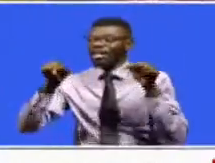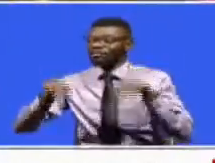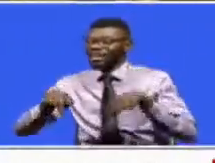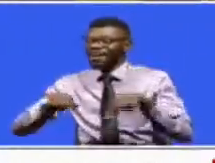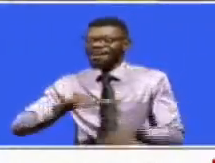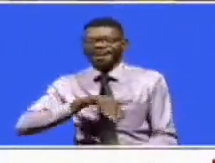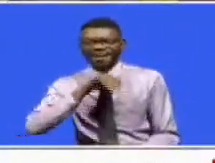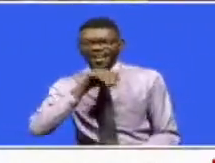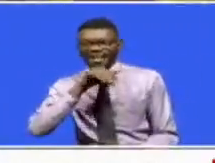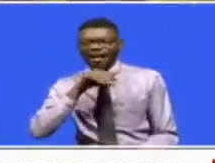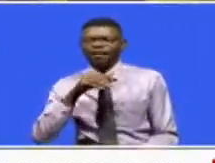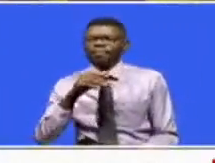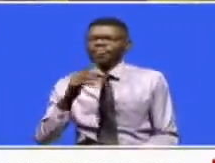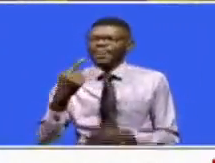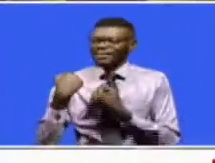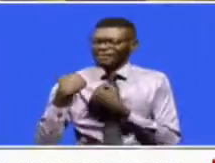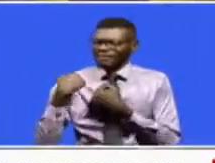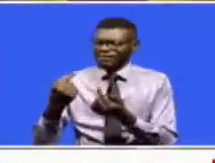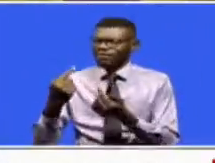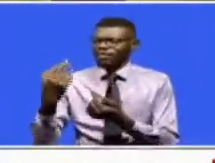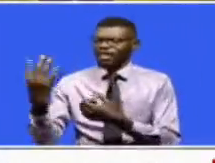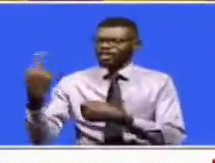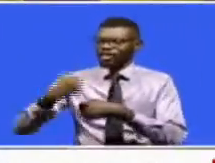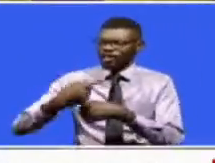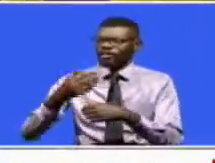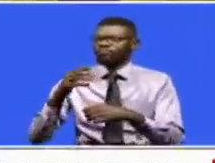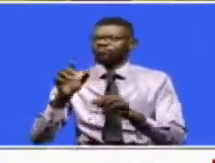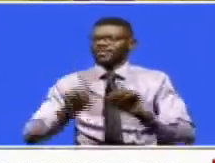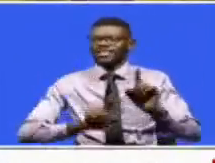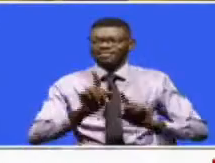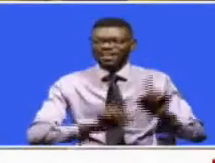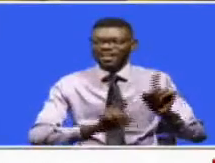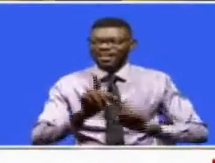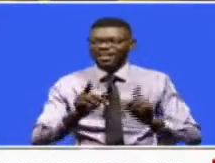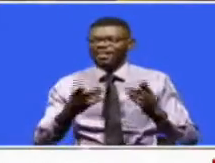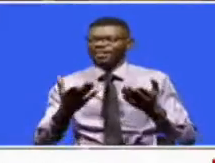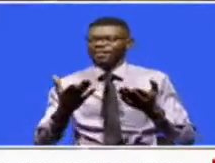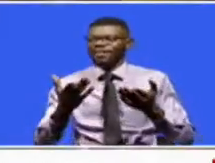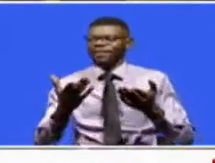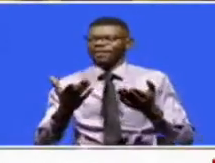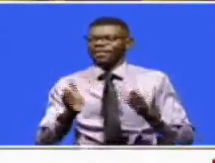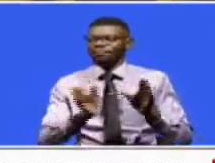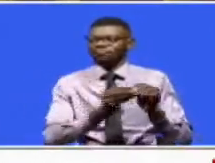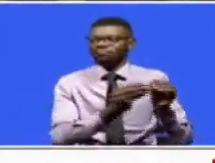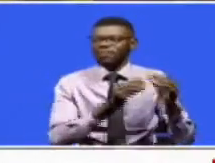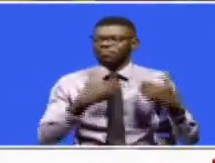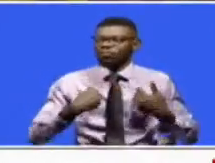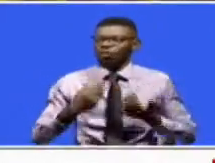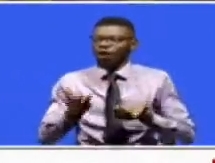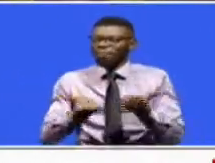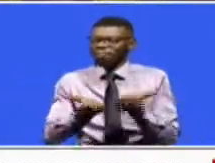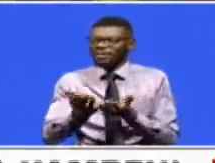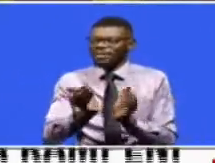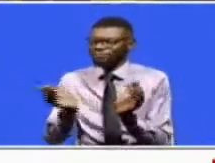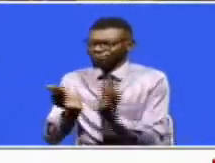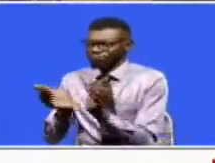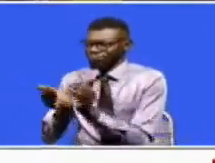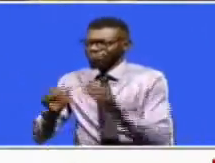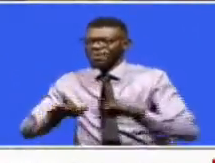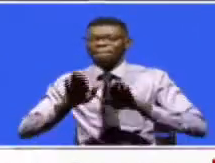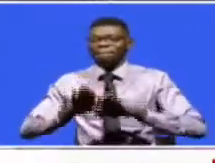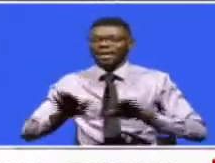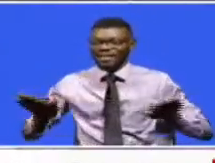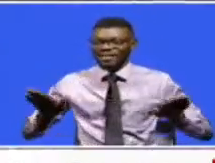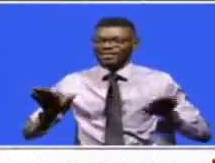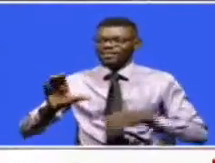akikamilisha ziara yake ya siku tatu kwa kuingia mitaani na kukutana ana kwa ana na wafanyabiashara wadogo katika soko la Chaka, kaunti